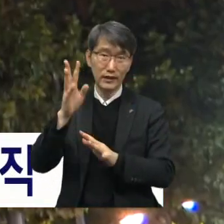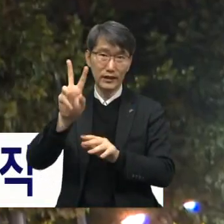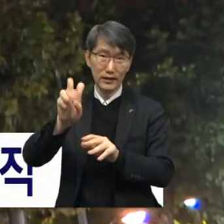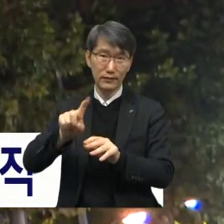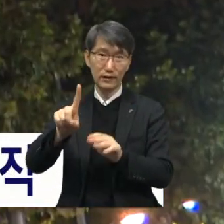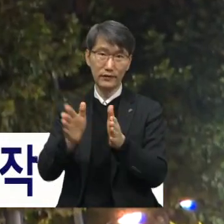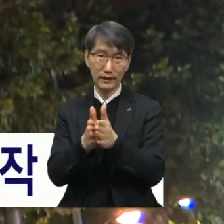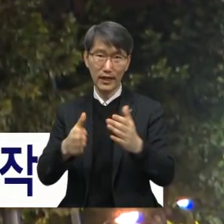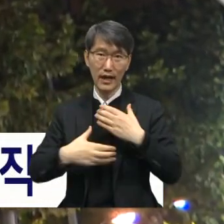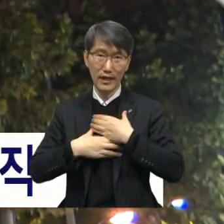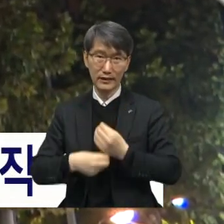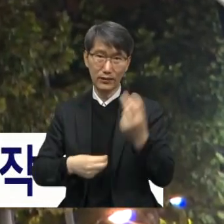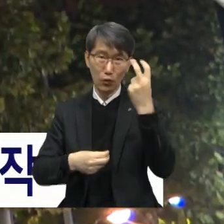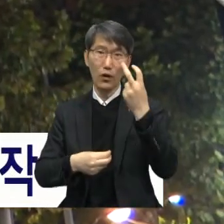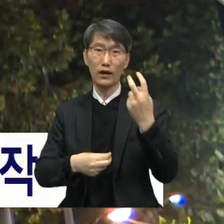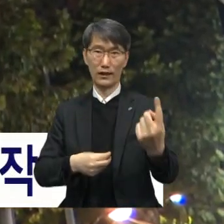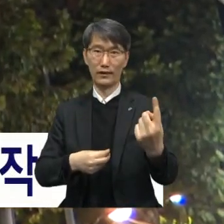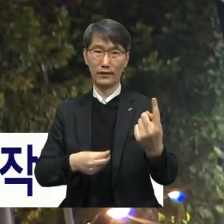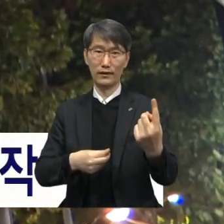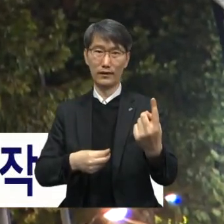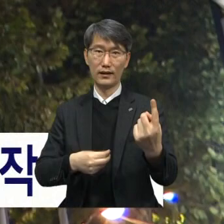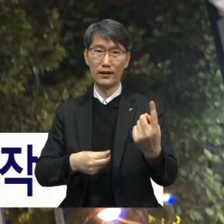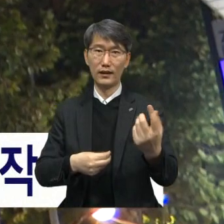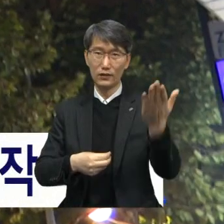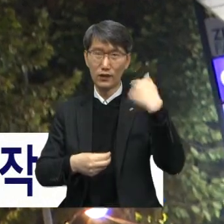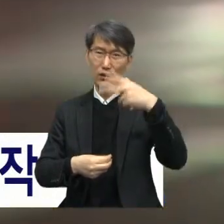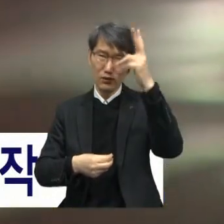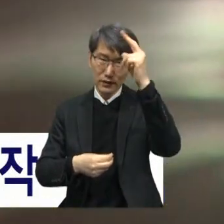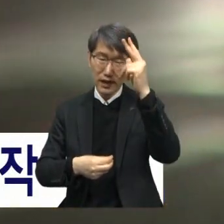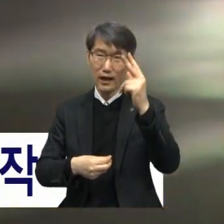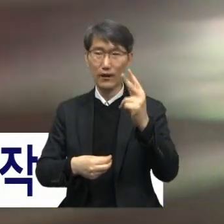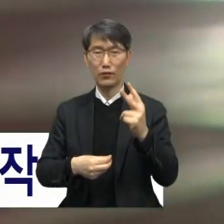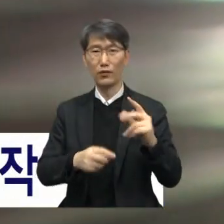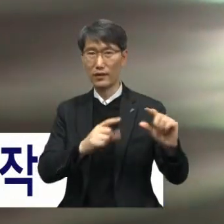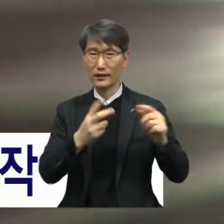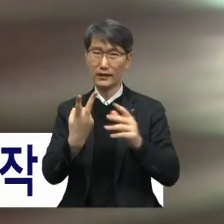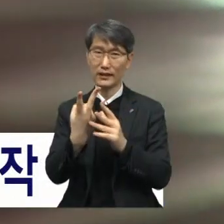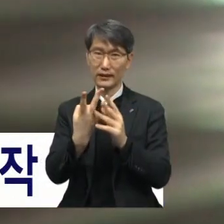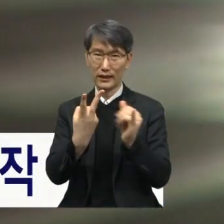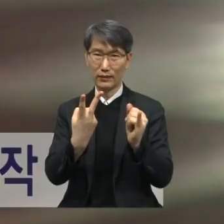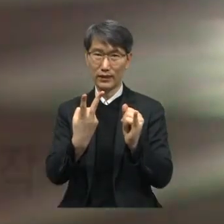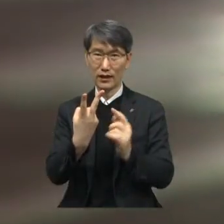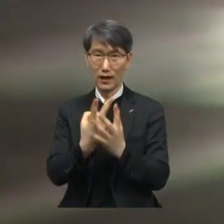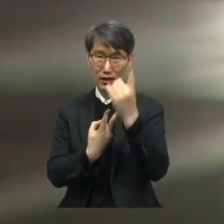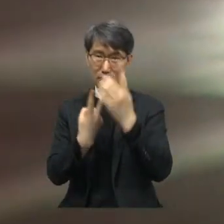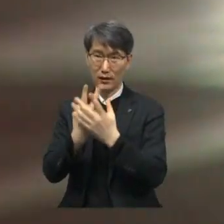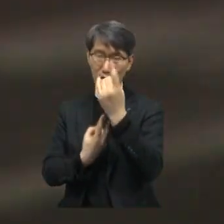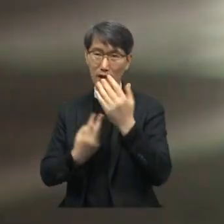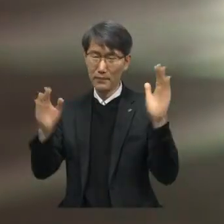21년부터 시행한 안심마을 보안관은 전직 경찰 등으로 구성된 2인 1조 인력이